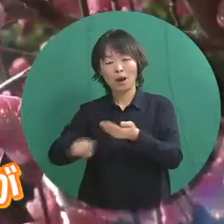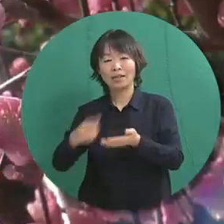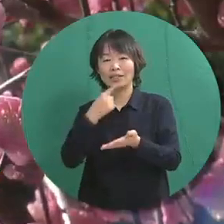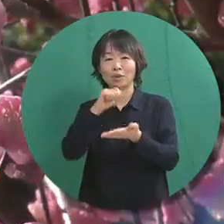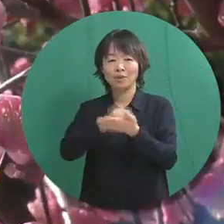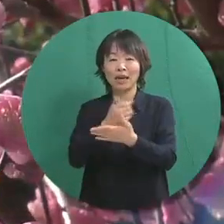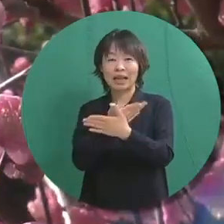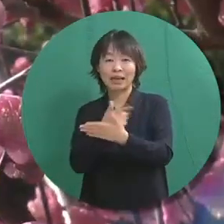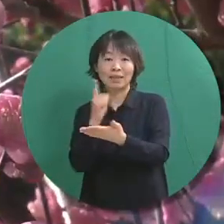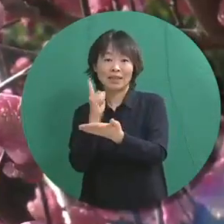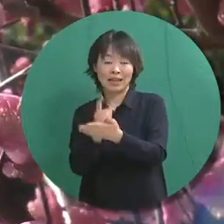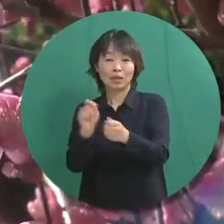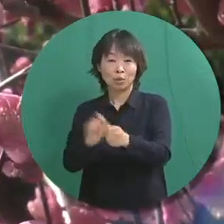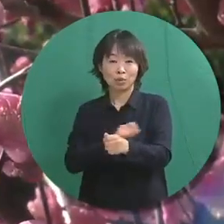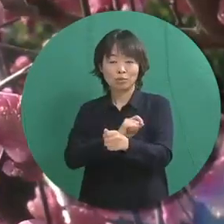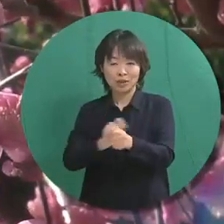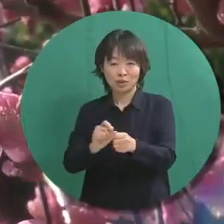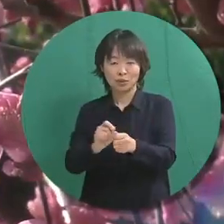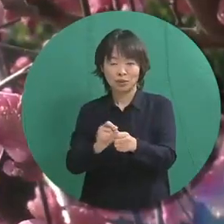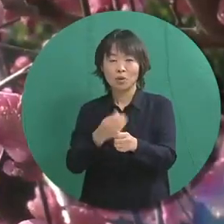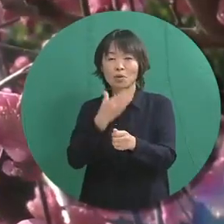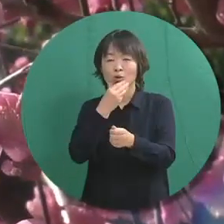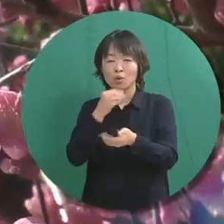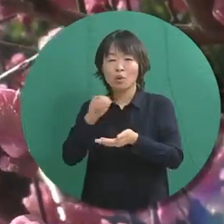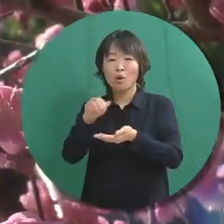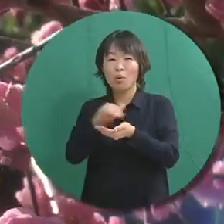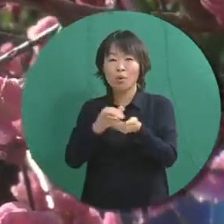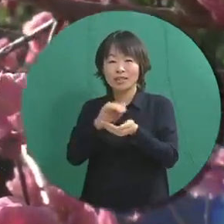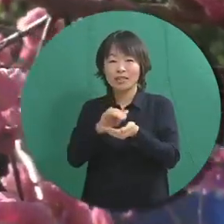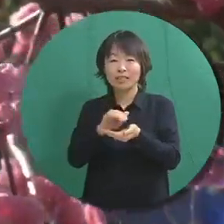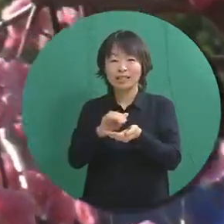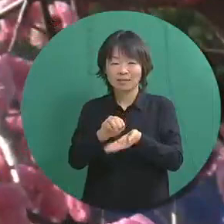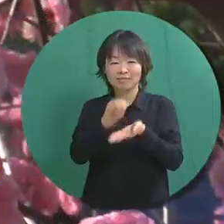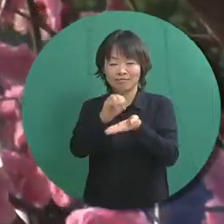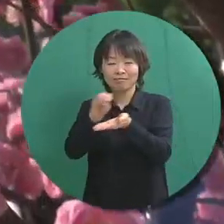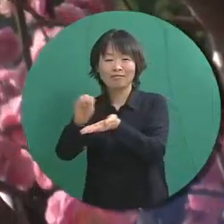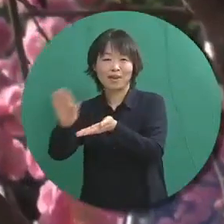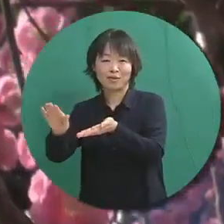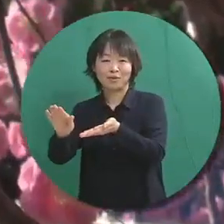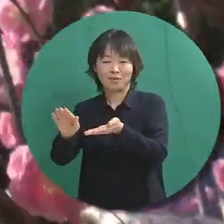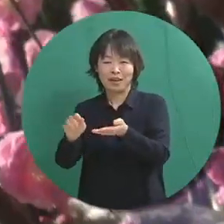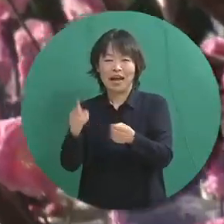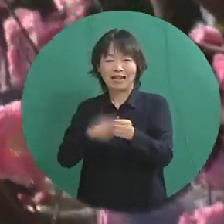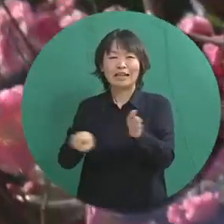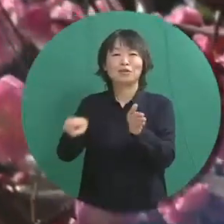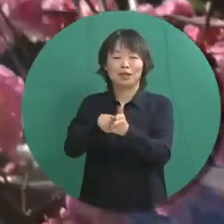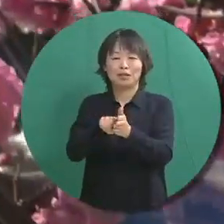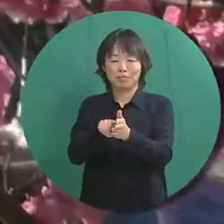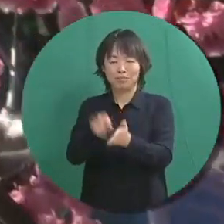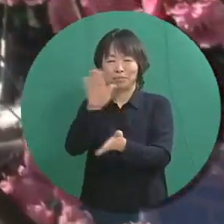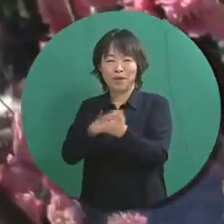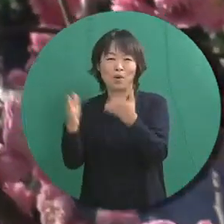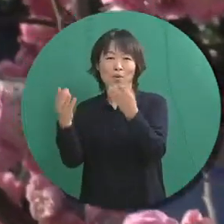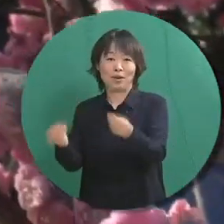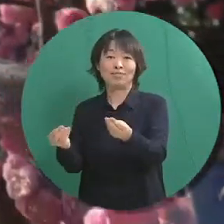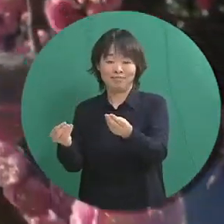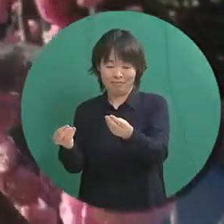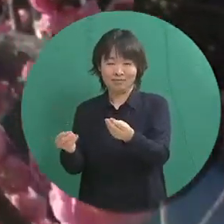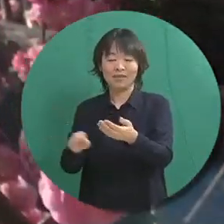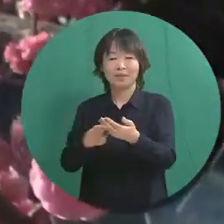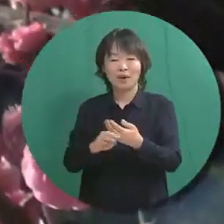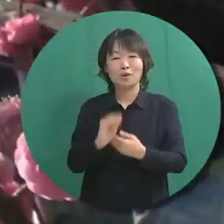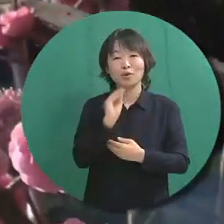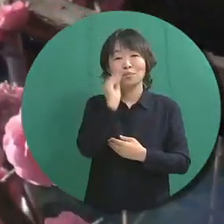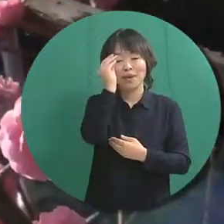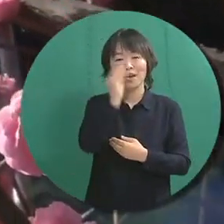が、景品が当たる福引き付き福持ちの配布を行います。 梅の本数や種類はどうですか？